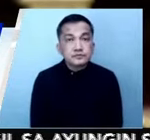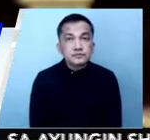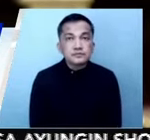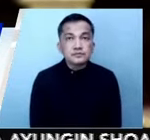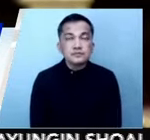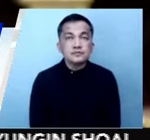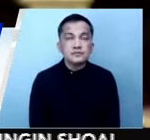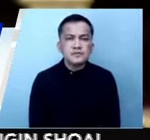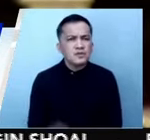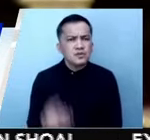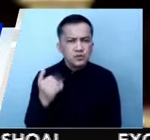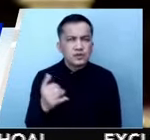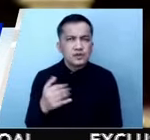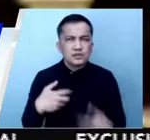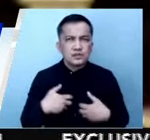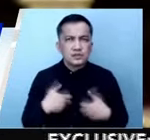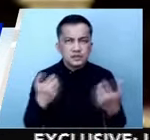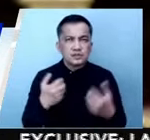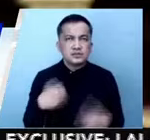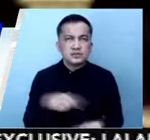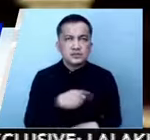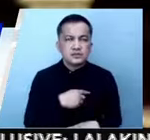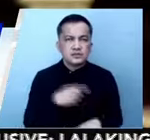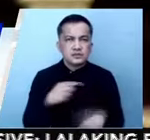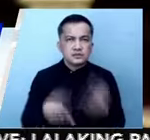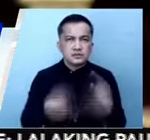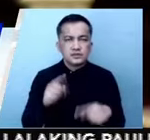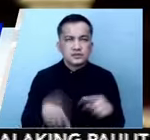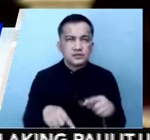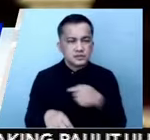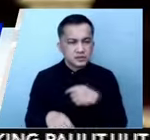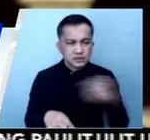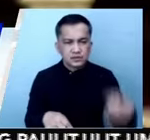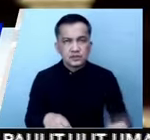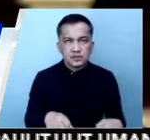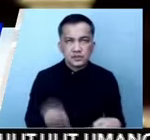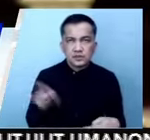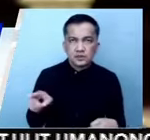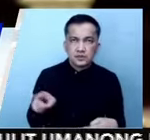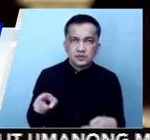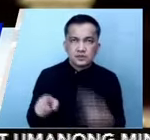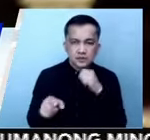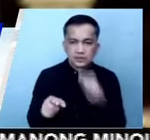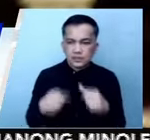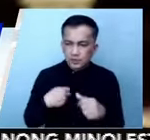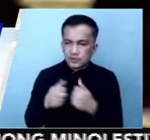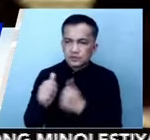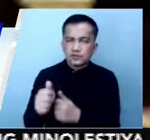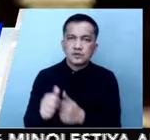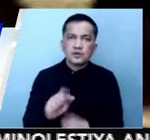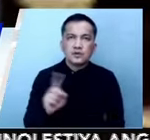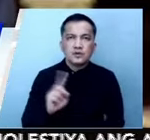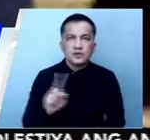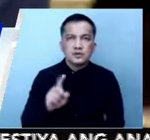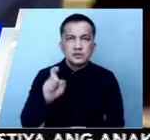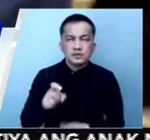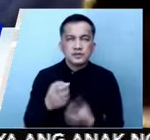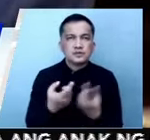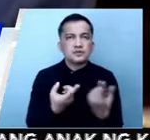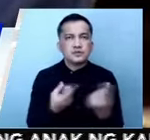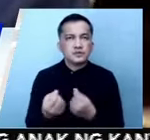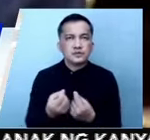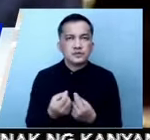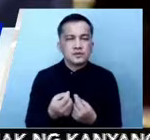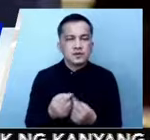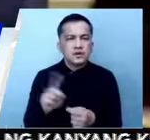Bakit nagagalit sa atin ang mga kaibigan natin sa China dahil hindi kami sumusunod? Ano yung dapat namin gawin? Anong laman